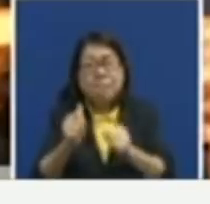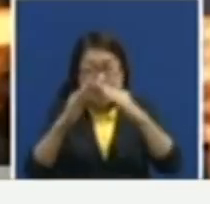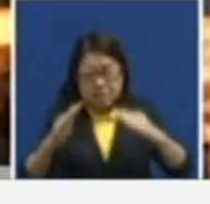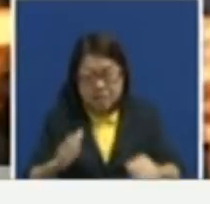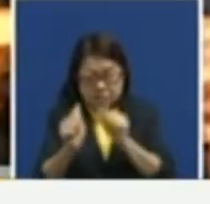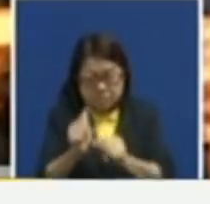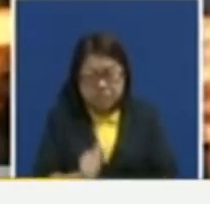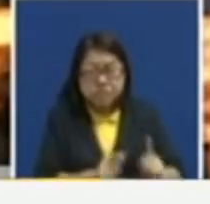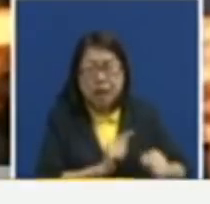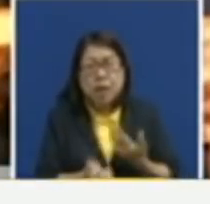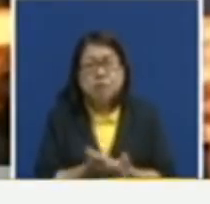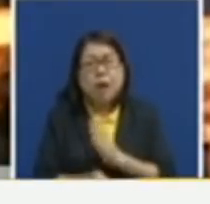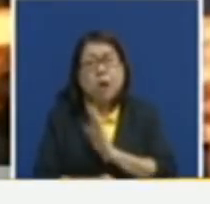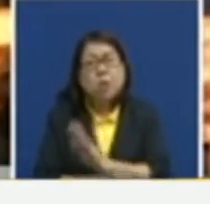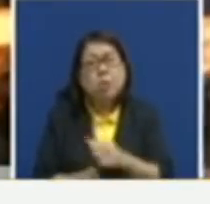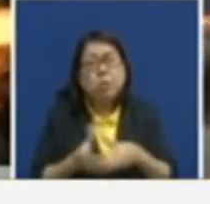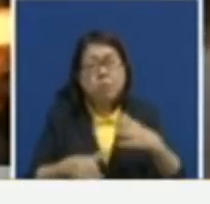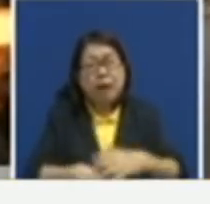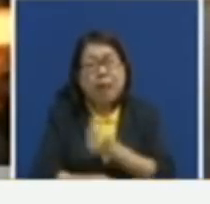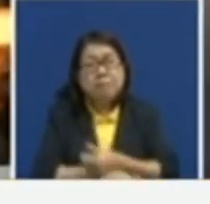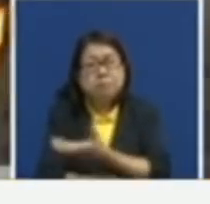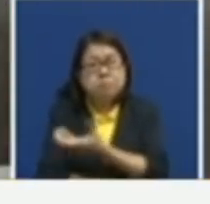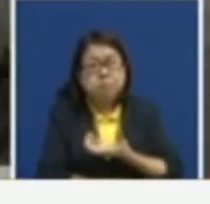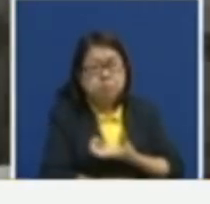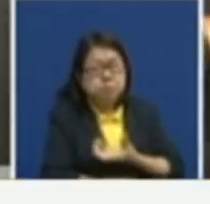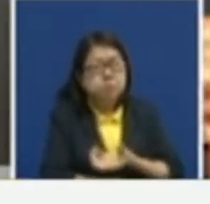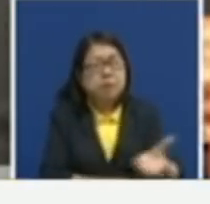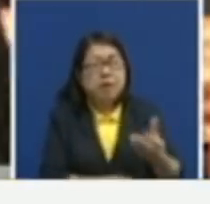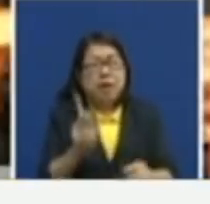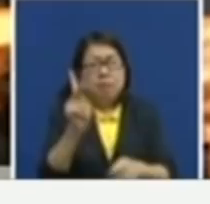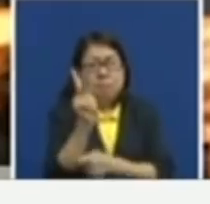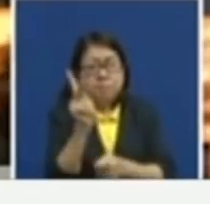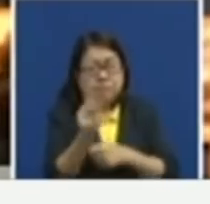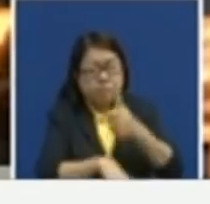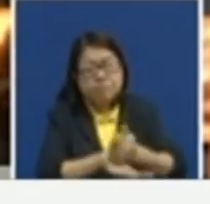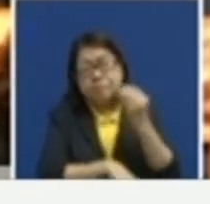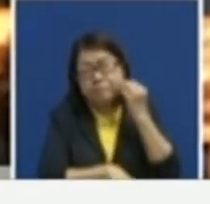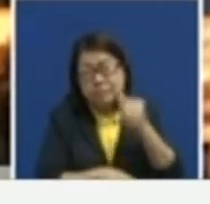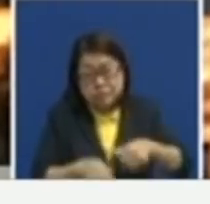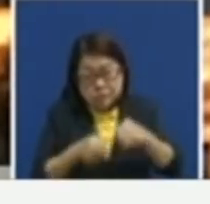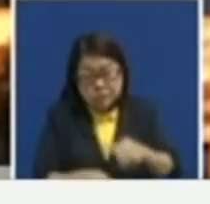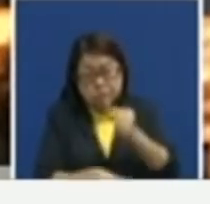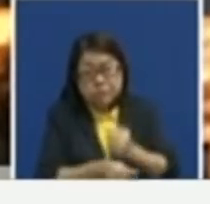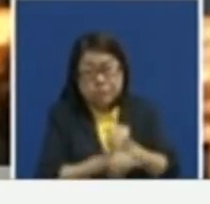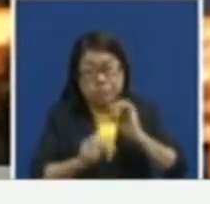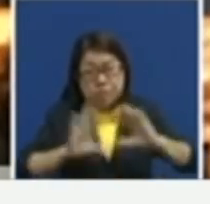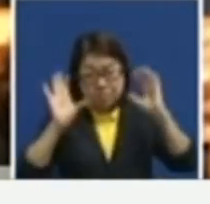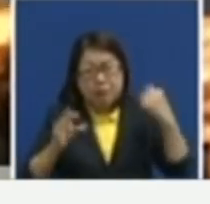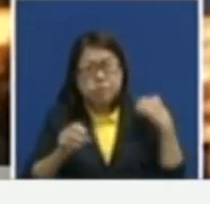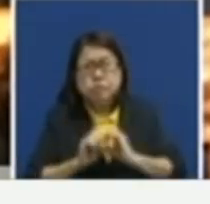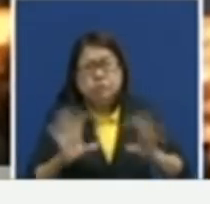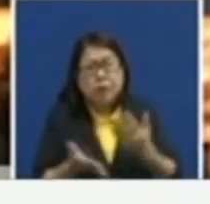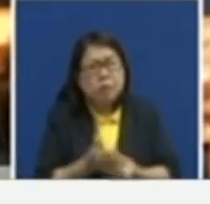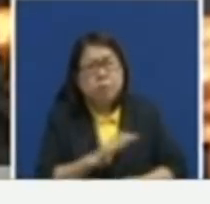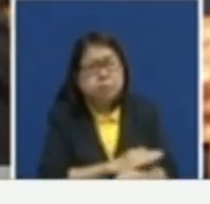ได้เอาเงินของพรรคการเมืองบางพรรคไปแจกให้กำนันผู้ใหญ่บ้านบนสถานที่ราชการอย่างโจ่งครึ่มท